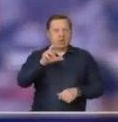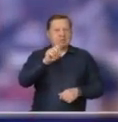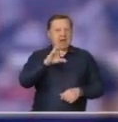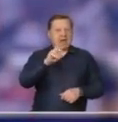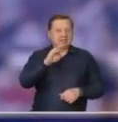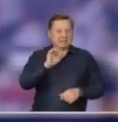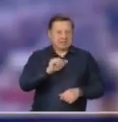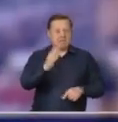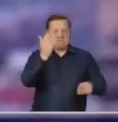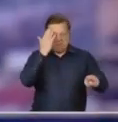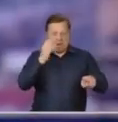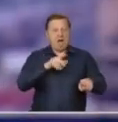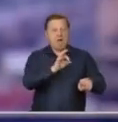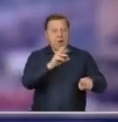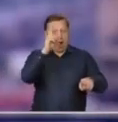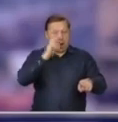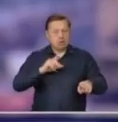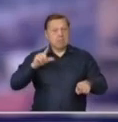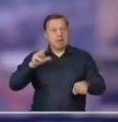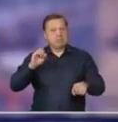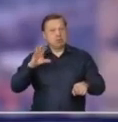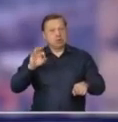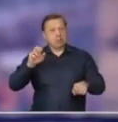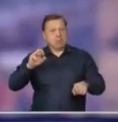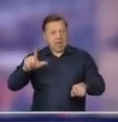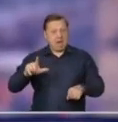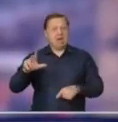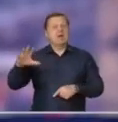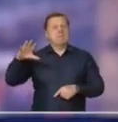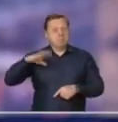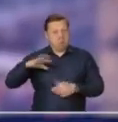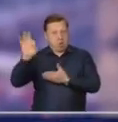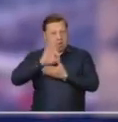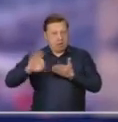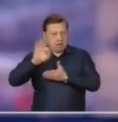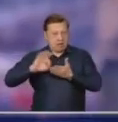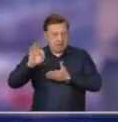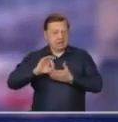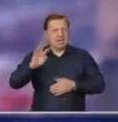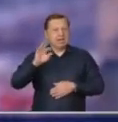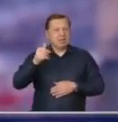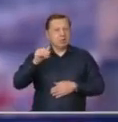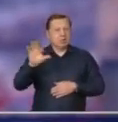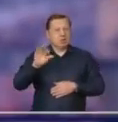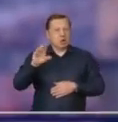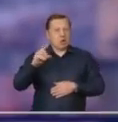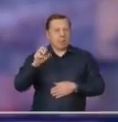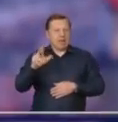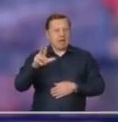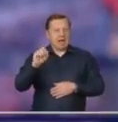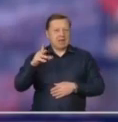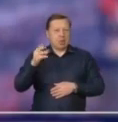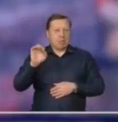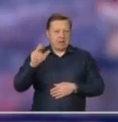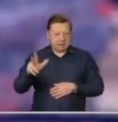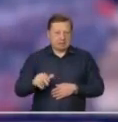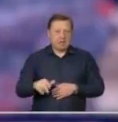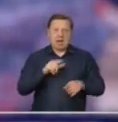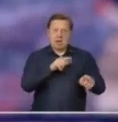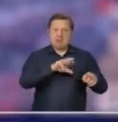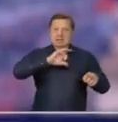słynny Papcio Chmiel, już wiele lat temu rysował niezwykłe pojazdy, którymi podróżowali Tytus, Romek i Atomek. Jego pracujący dziś w NASA syn